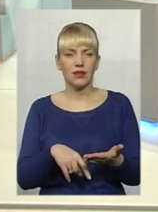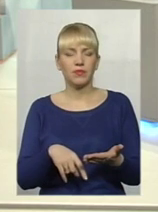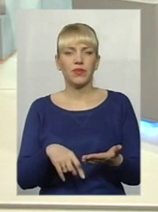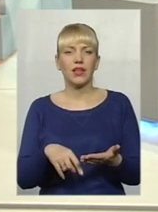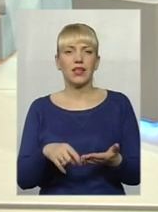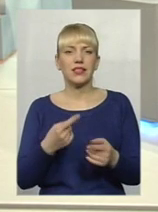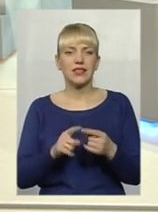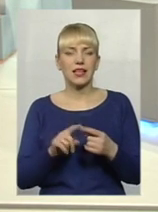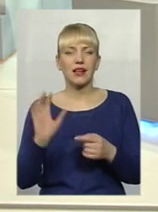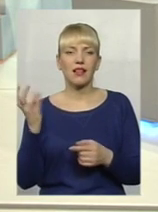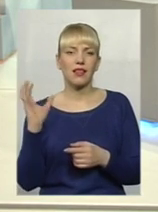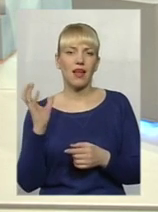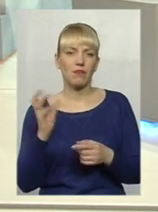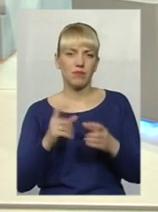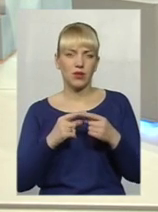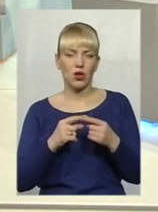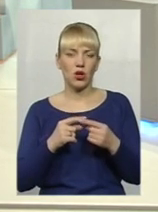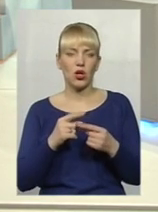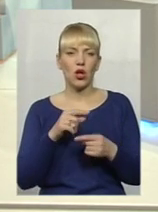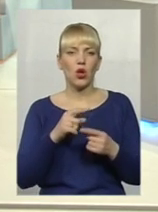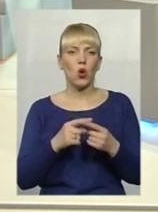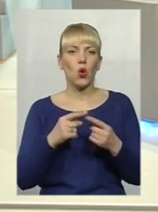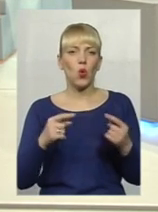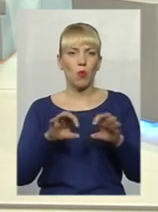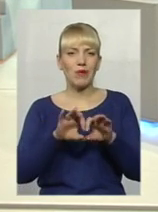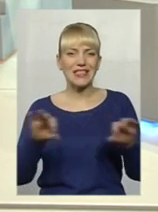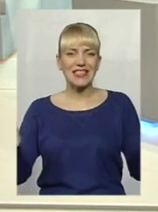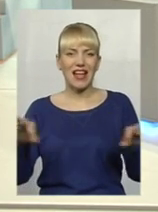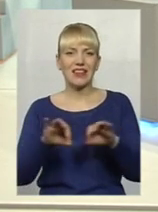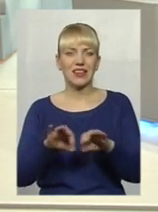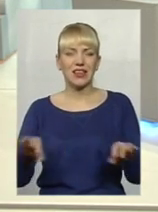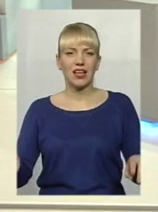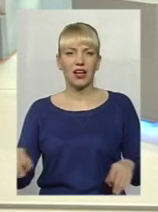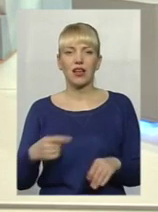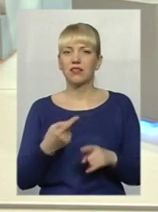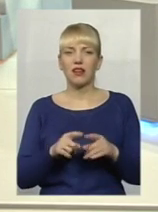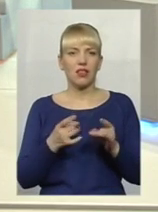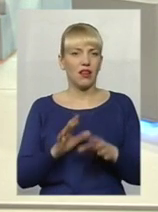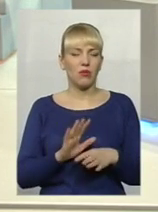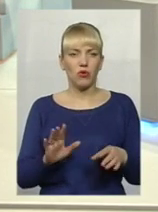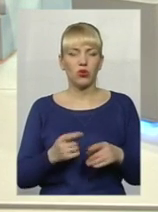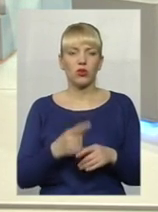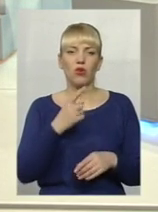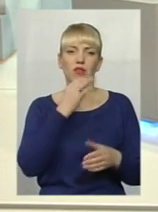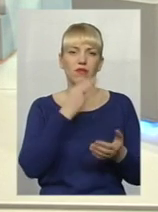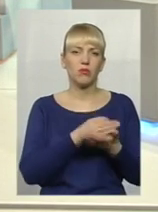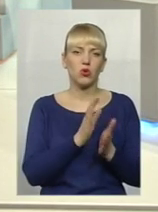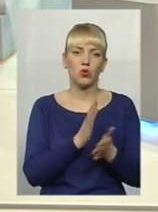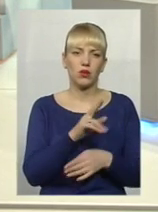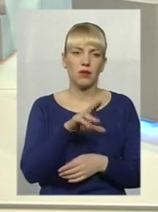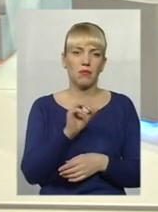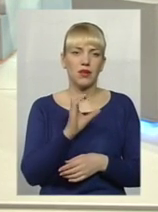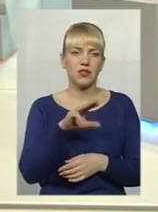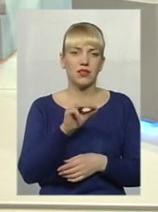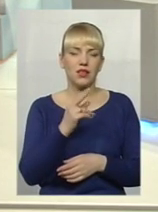люмінесцентних ламп. Виявилося непростою задачею. Одна структура, ні, в нас лише пестициди, інша,